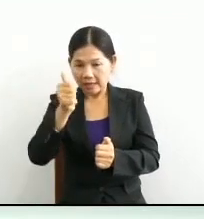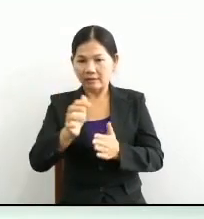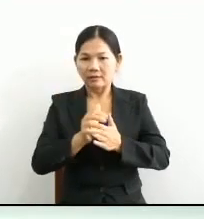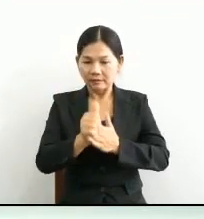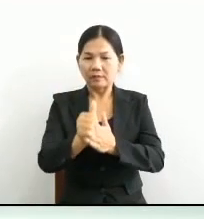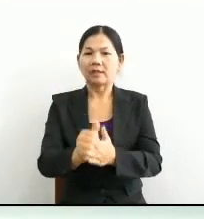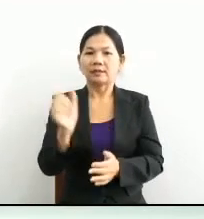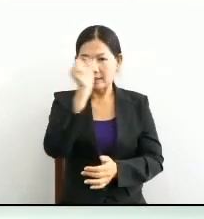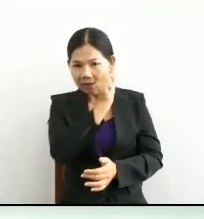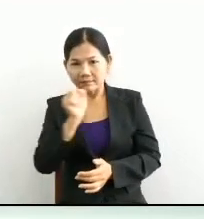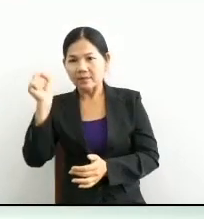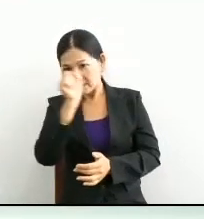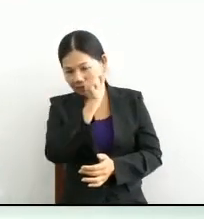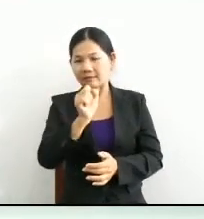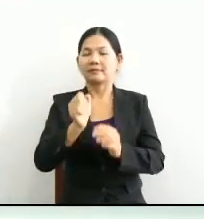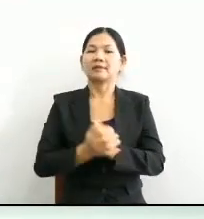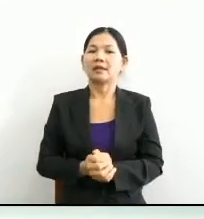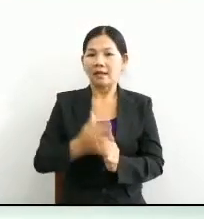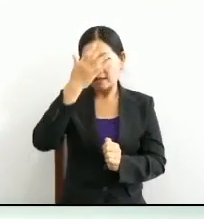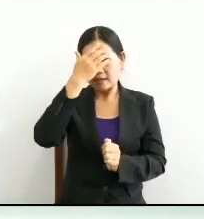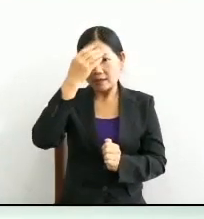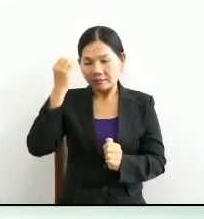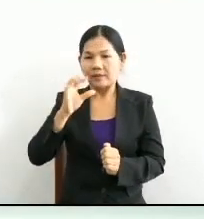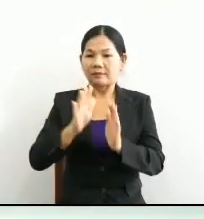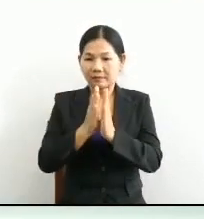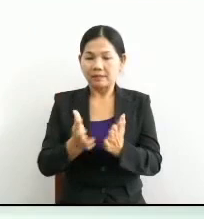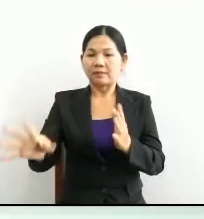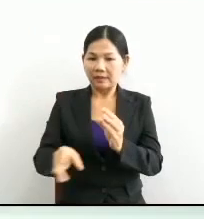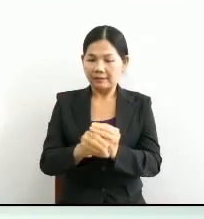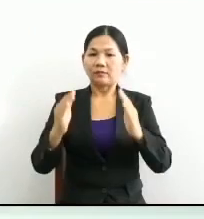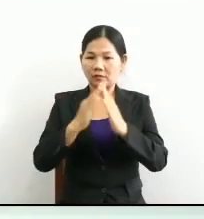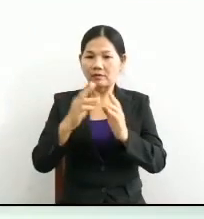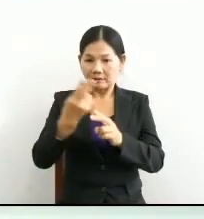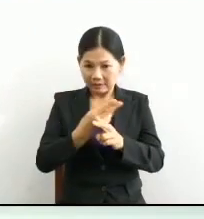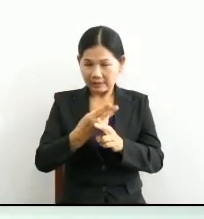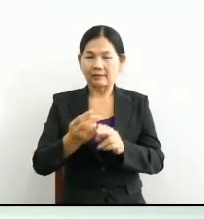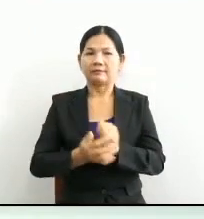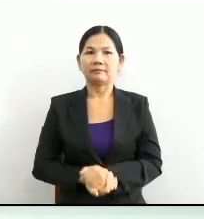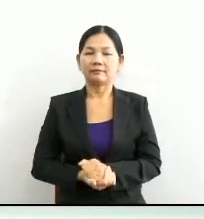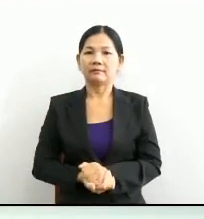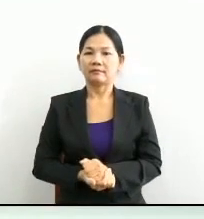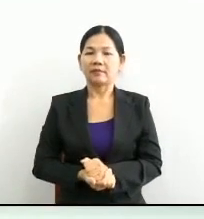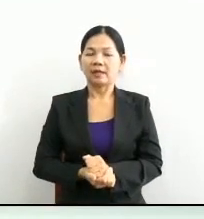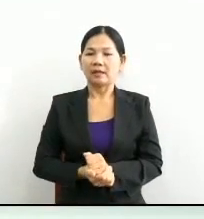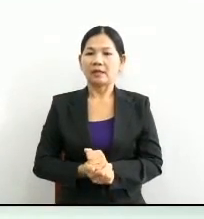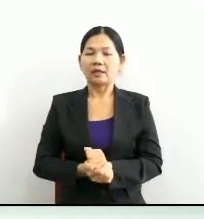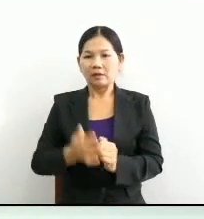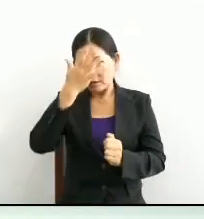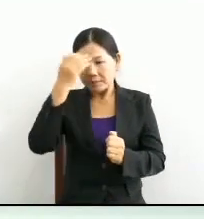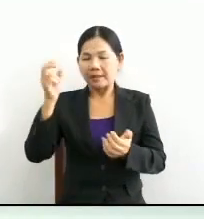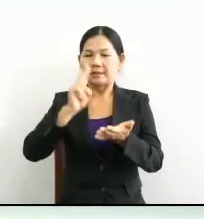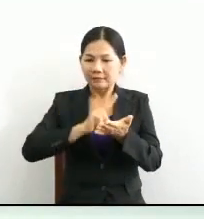đất nông con riêng chứ riêng chùm riêng thằng ọc này complex mơ sập hơi bằng thái nâng thuốc cái cáp tí ai nè cử nè con nè kịp xác complex vừa nè